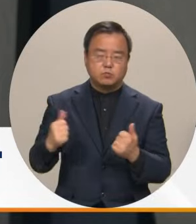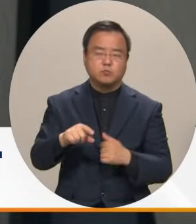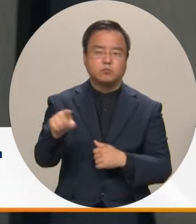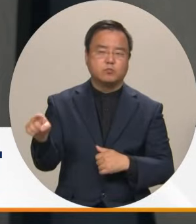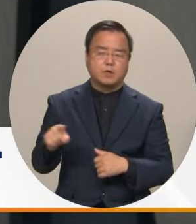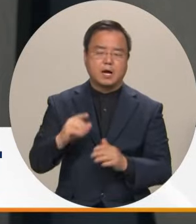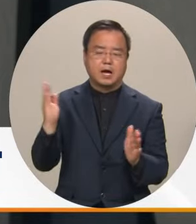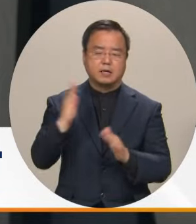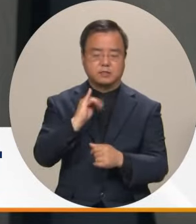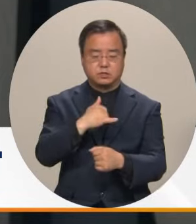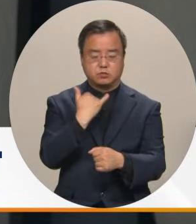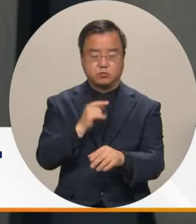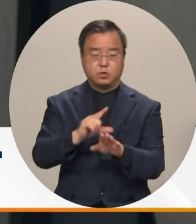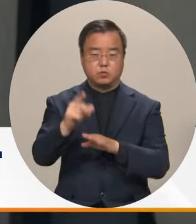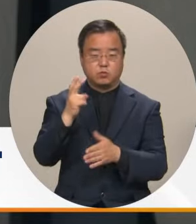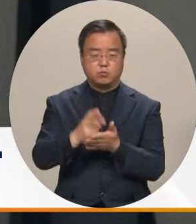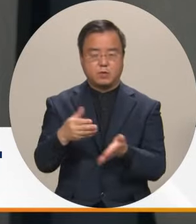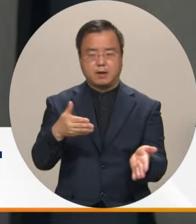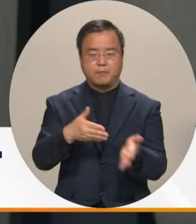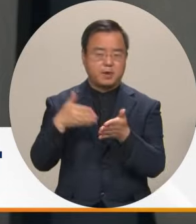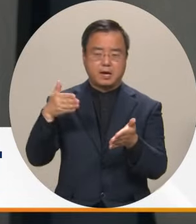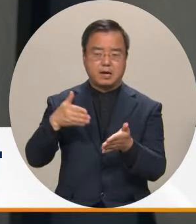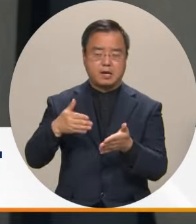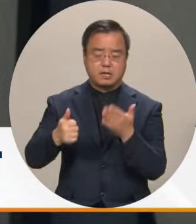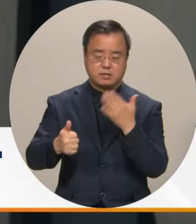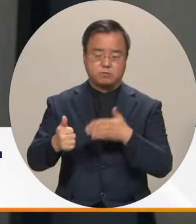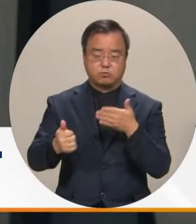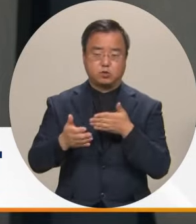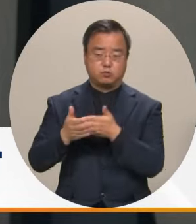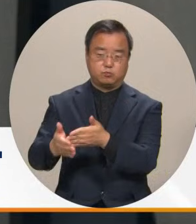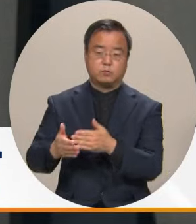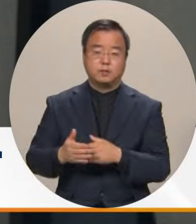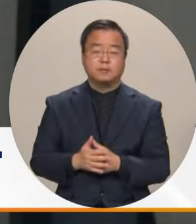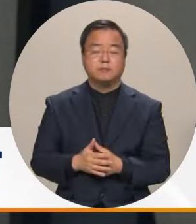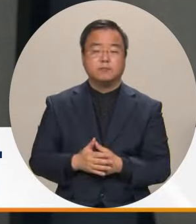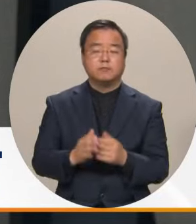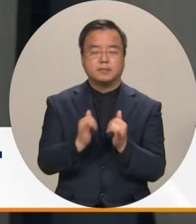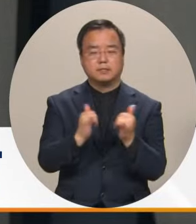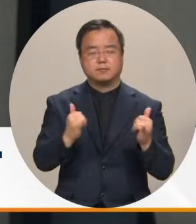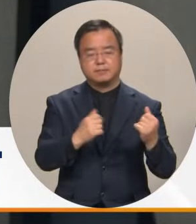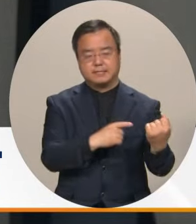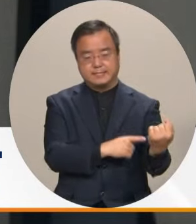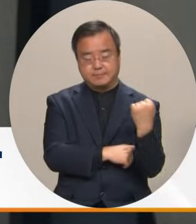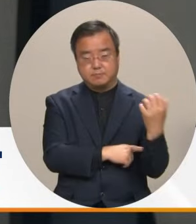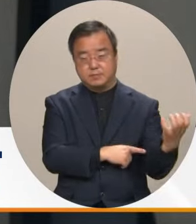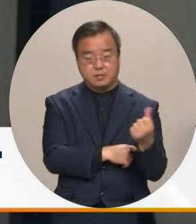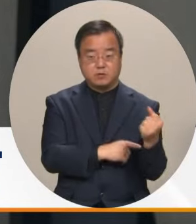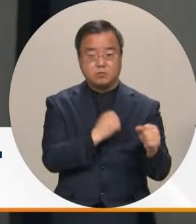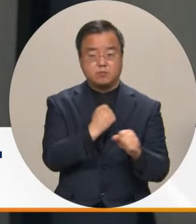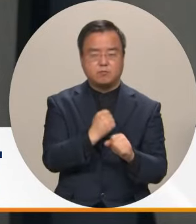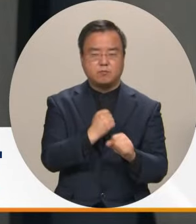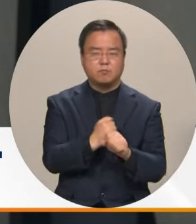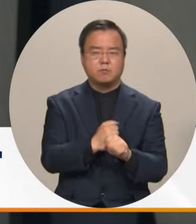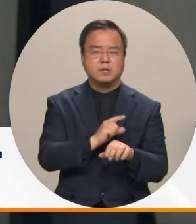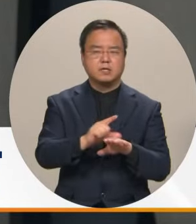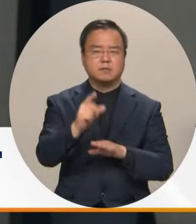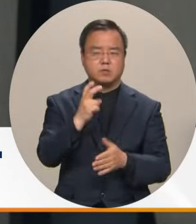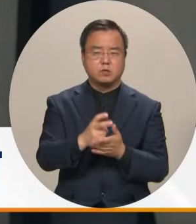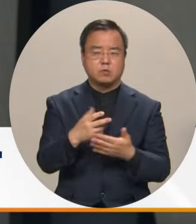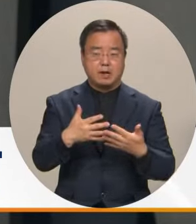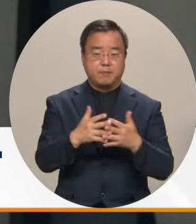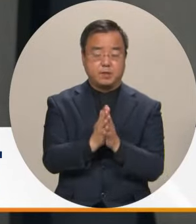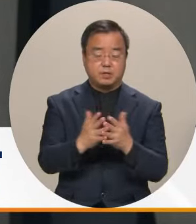인권 조례 폐지 청구를 각하하고 촉구했습니다 이들은이 시민의 힘으로 제정된 학생인권 조례를 폐지하자는